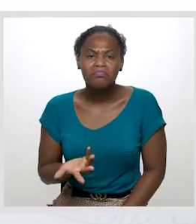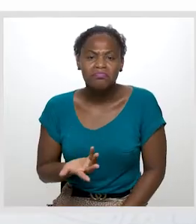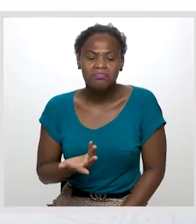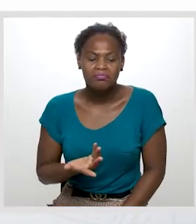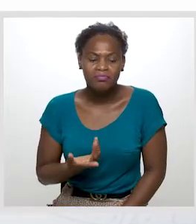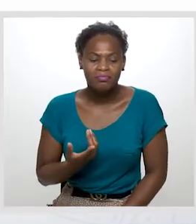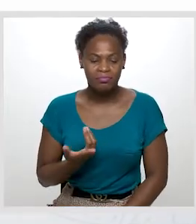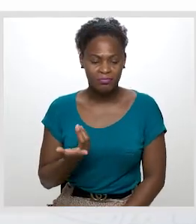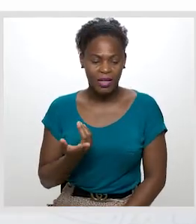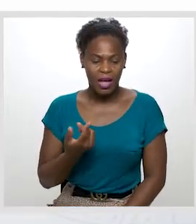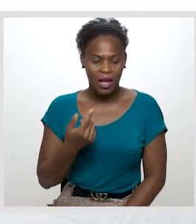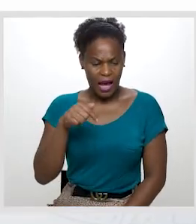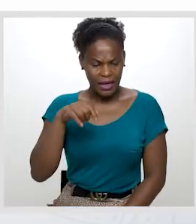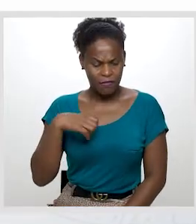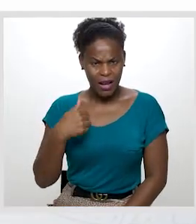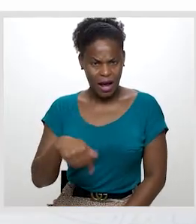Et au Cap-Vert,